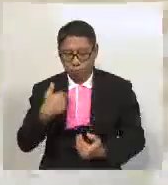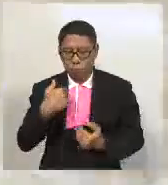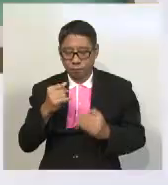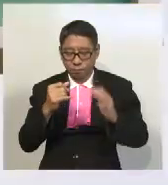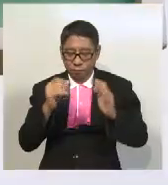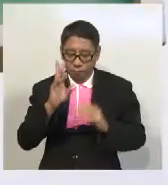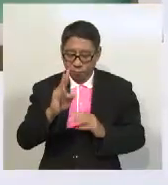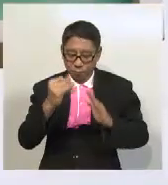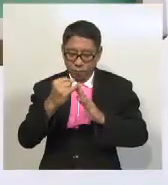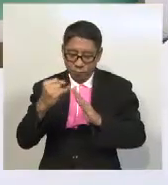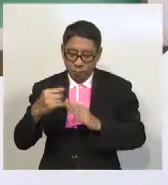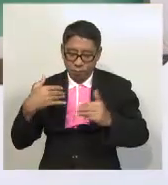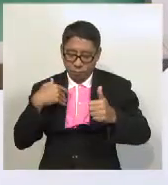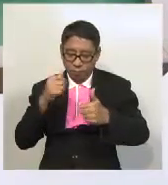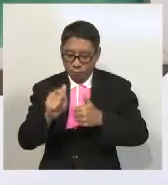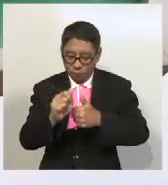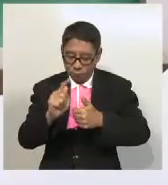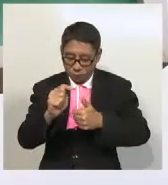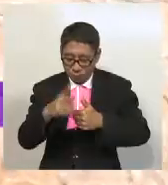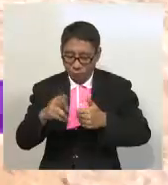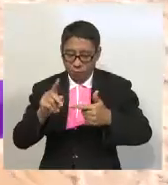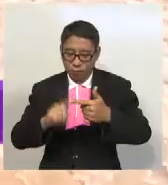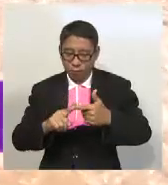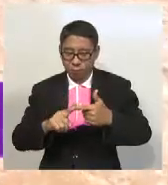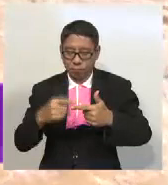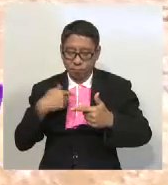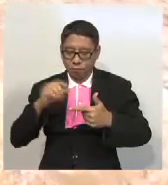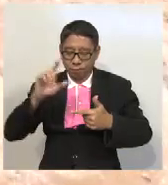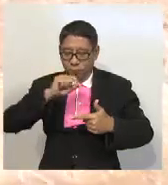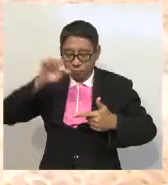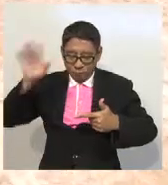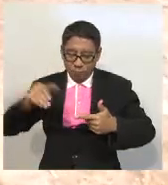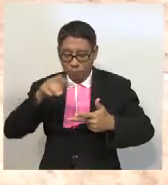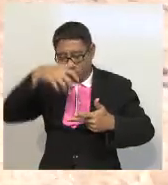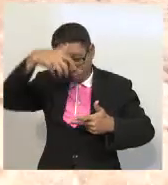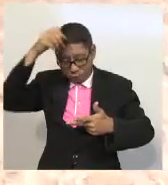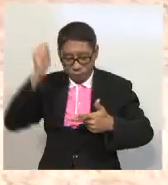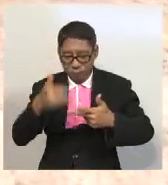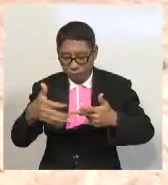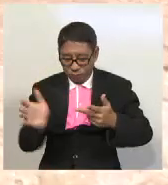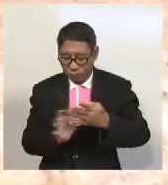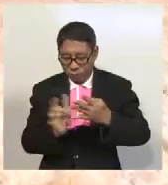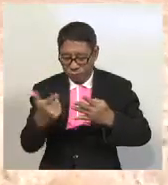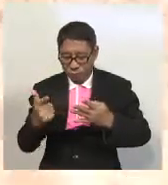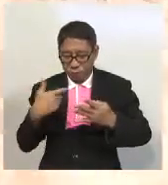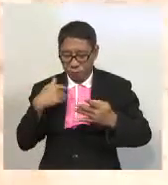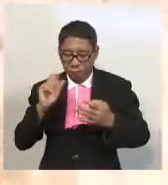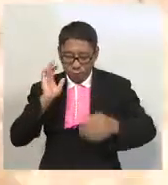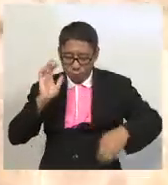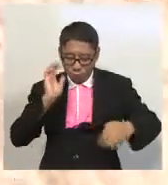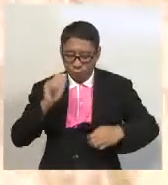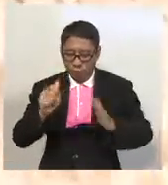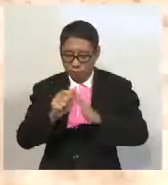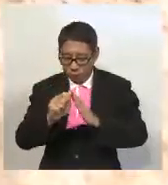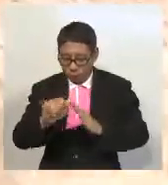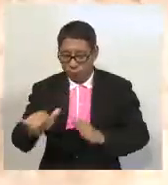จะจังหวัดที่ต้องเฝ้าระวังนะคะก็คือจังหวัดอุทัยธานีชัยนาทสิงห์บุรีอ่างทองสุพรรณบุรีลพบุรีและพ